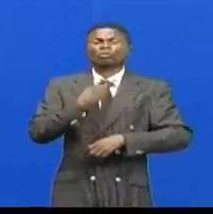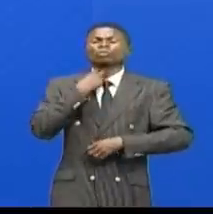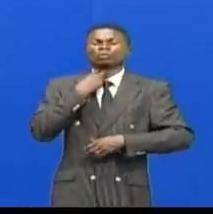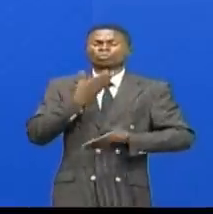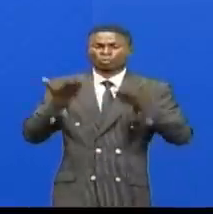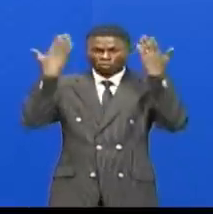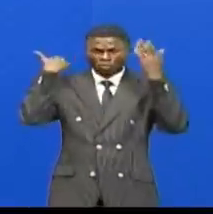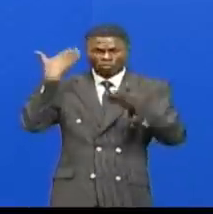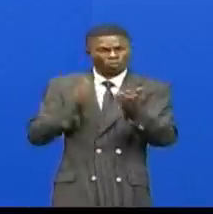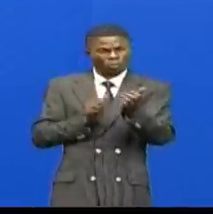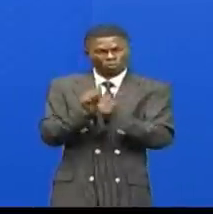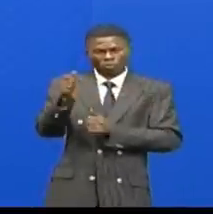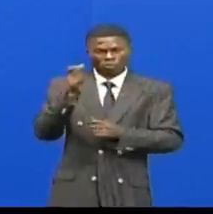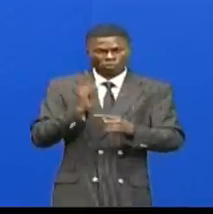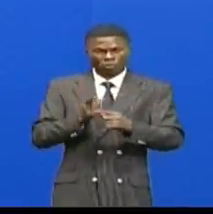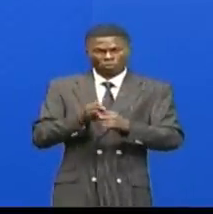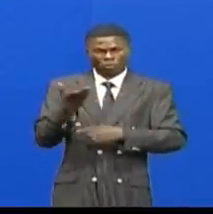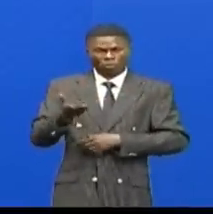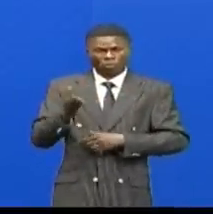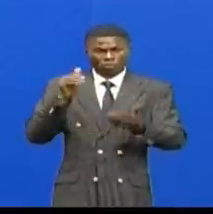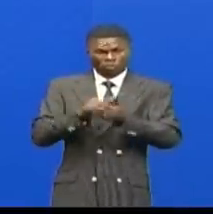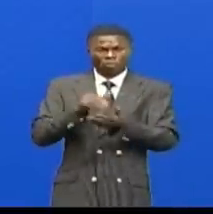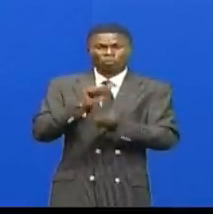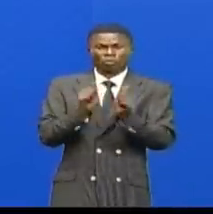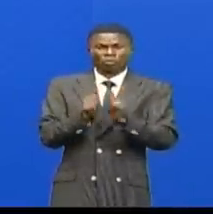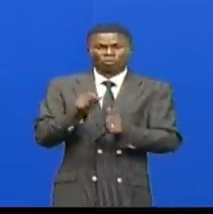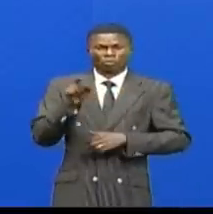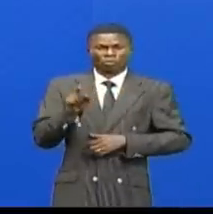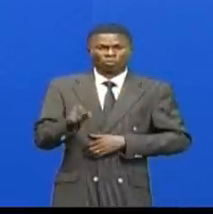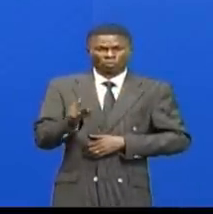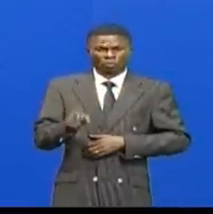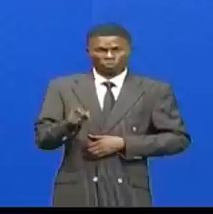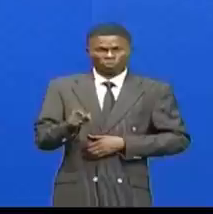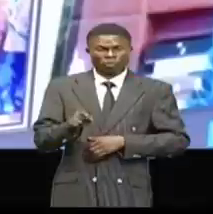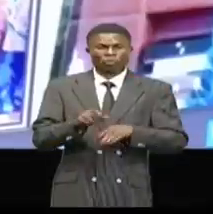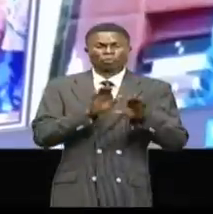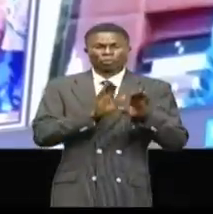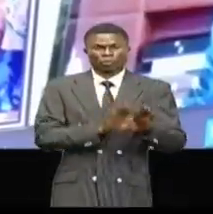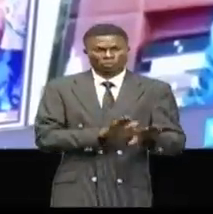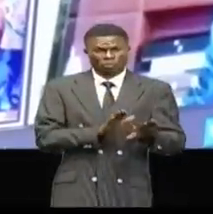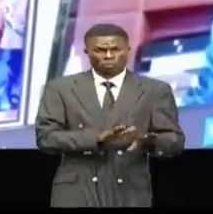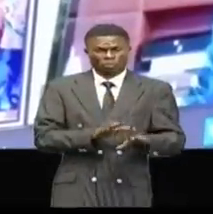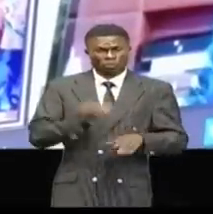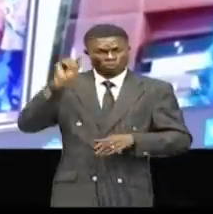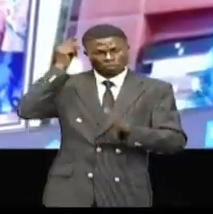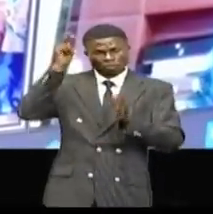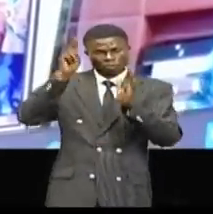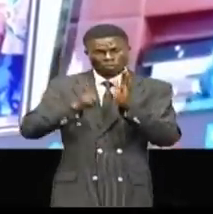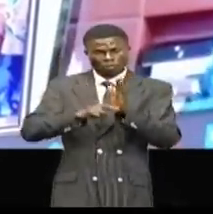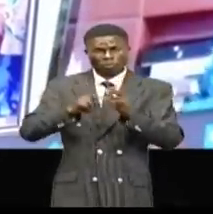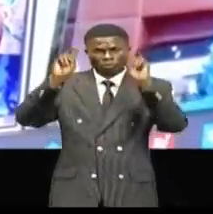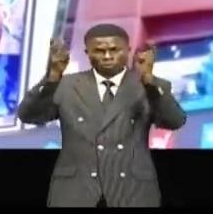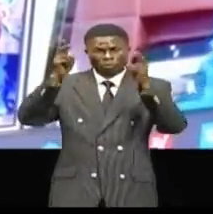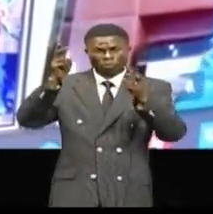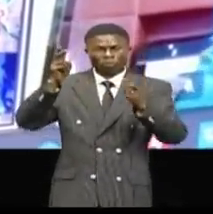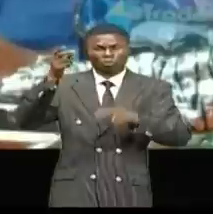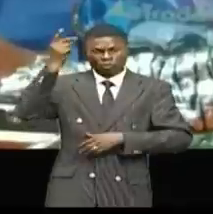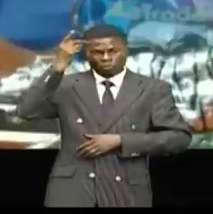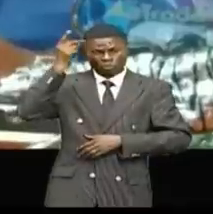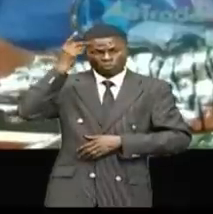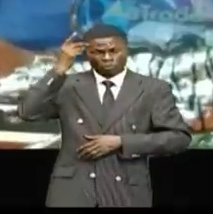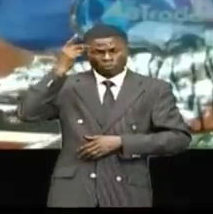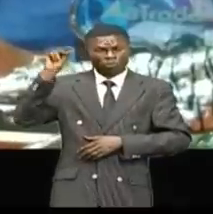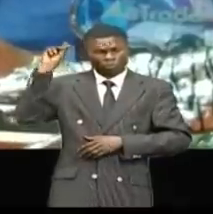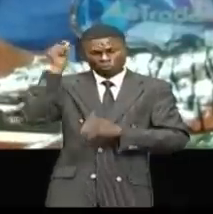de ces problèmes. Face à cette situation, il est attendu du gouvernement de la ville, du gouverneur de la ville